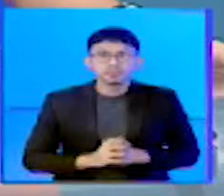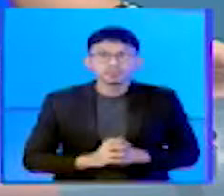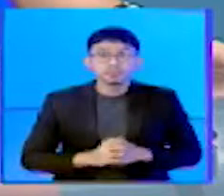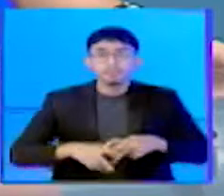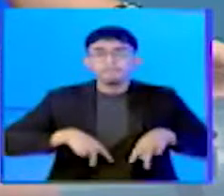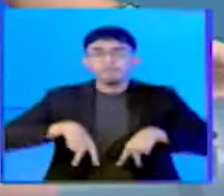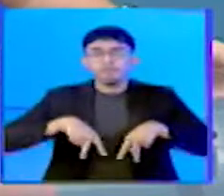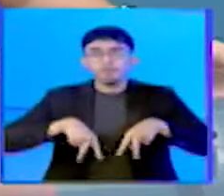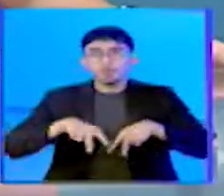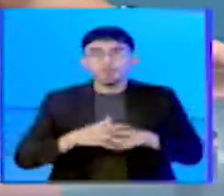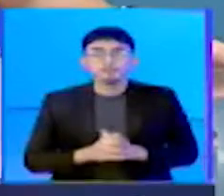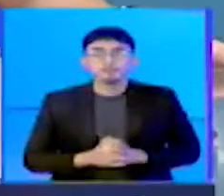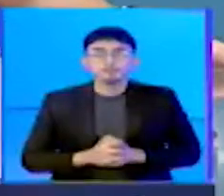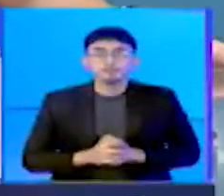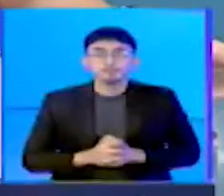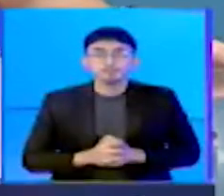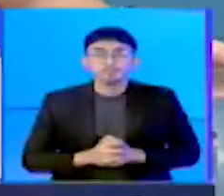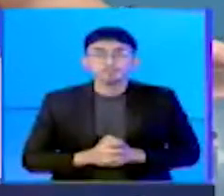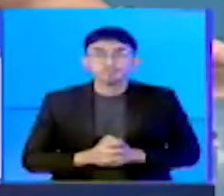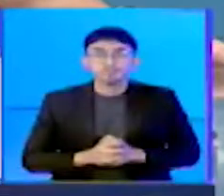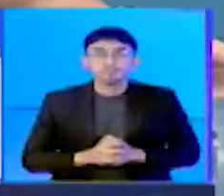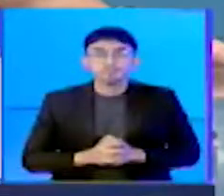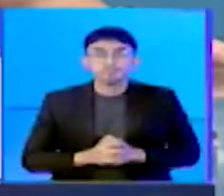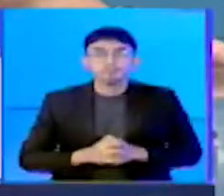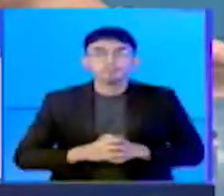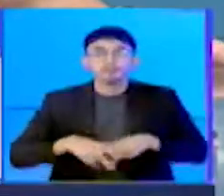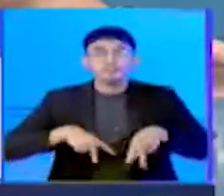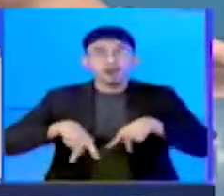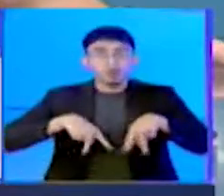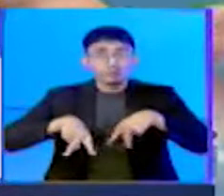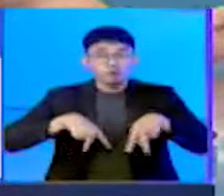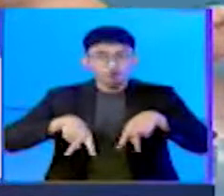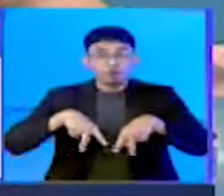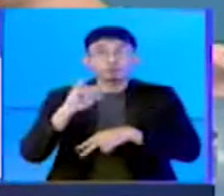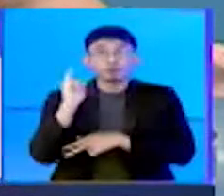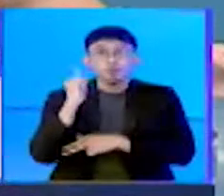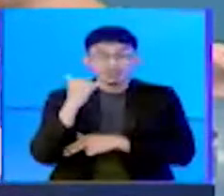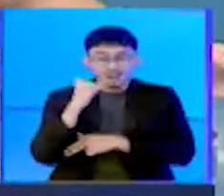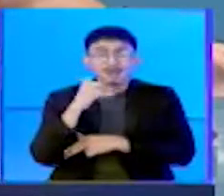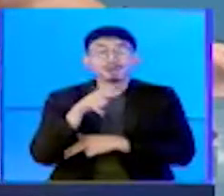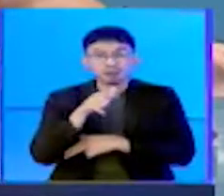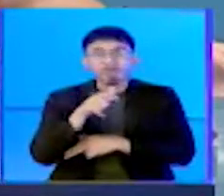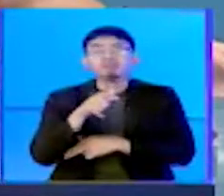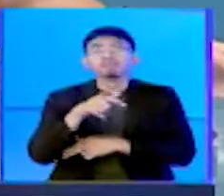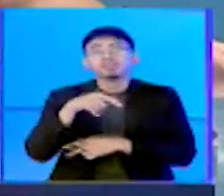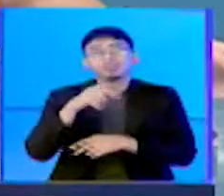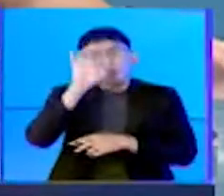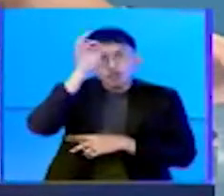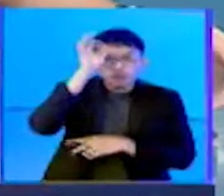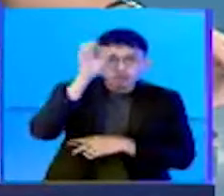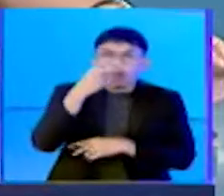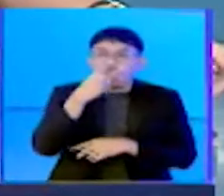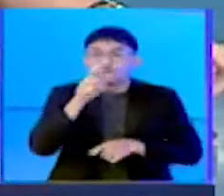sewaktu Mirza dikawasan Malioboro Jogjakarta pagi tadi polisi dan Satpol PP menghentikan puluhan warga yang sedang bersepeda